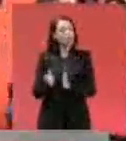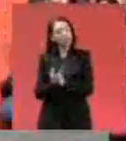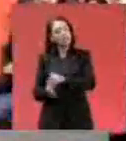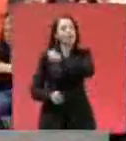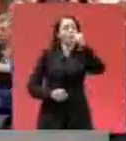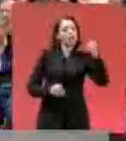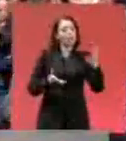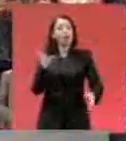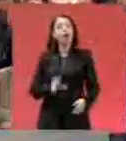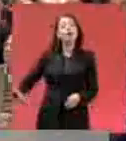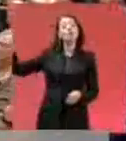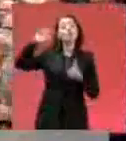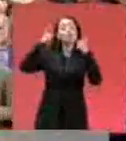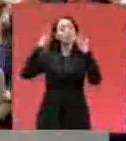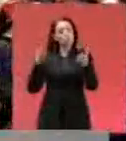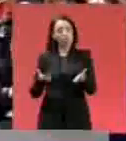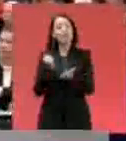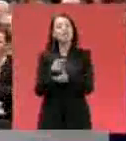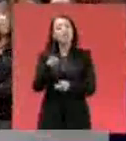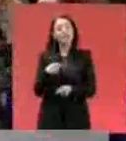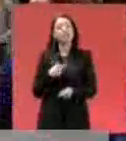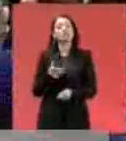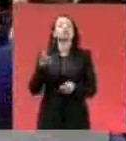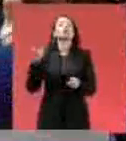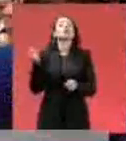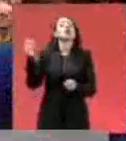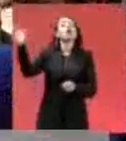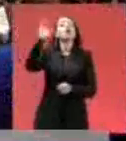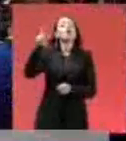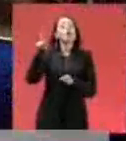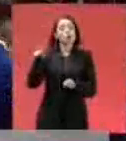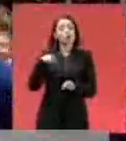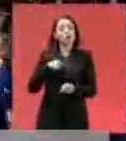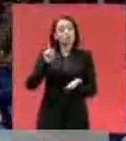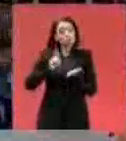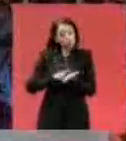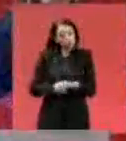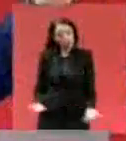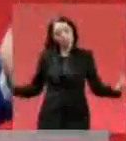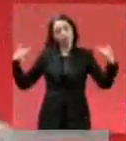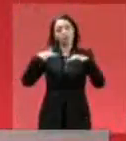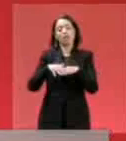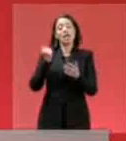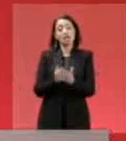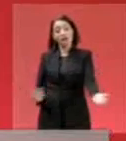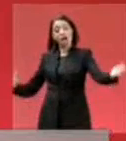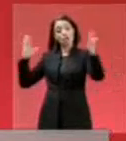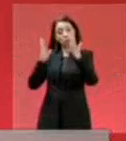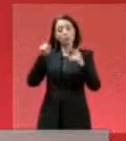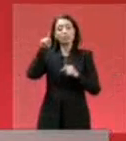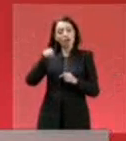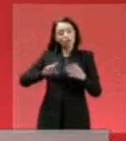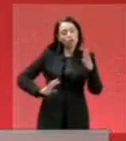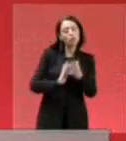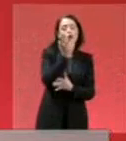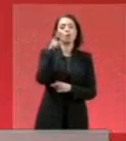αριστεράς, της ευρωπαϊκής σοσιαλδημοκρατίας, αλλά και της οικολογίας που οφείλουν να συμπαραταχθούν για να αντιμετωπίσουν αυτή την